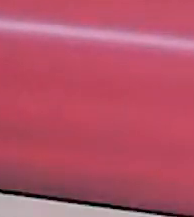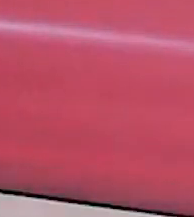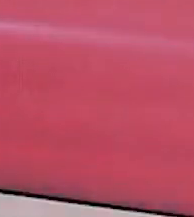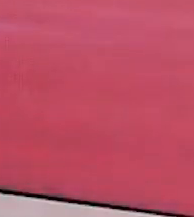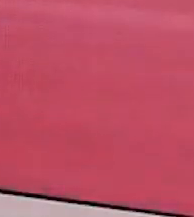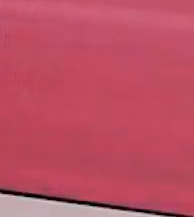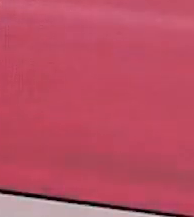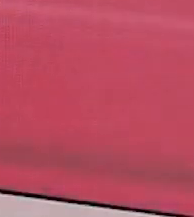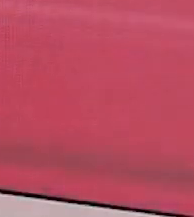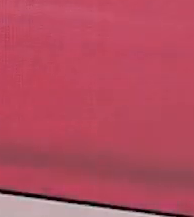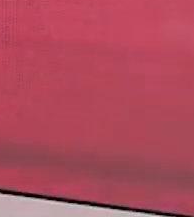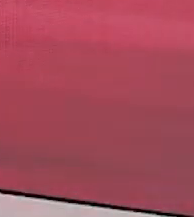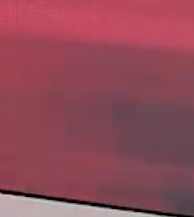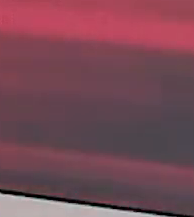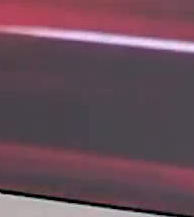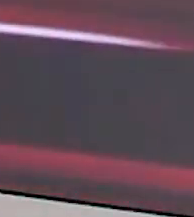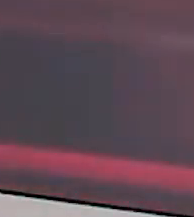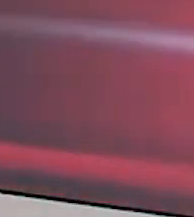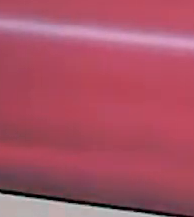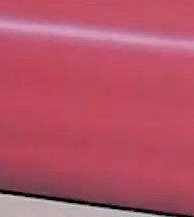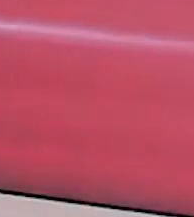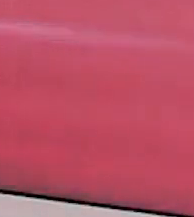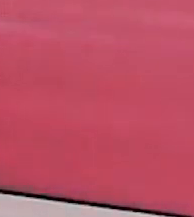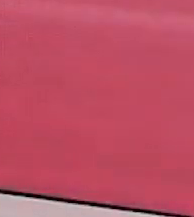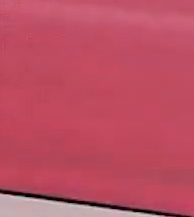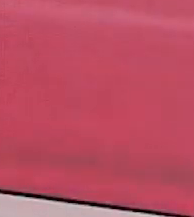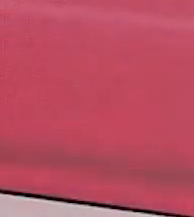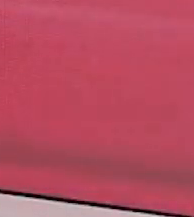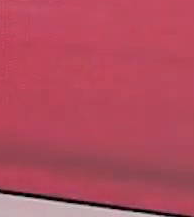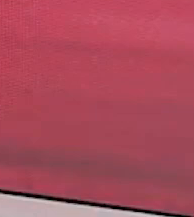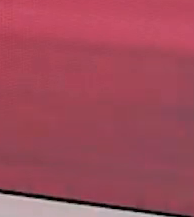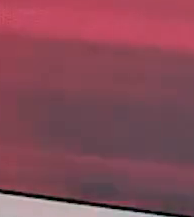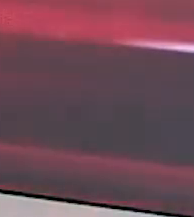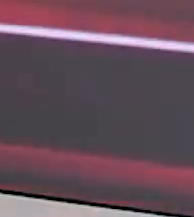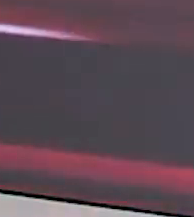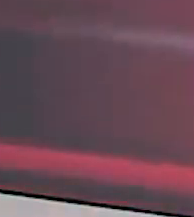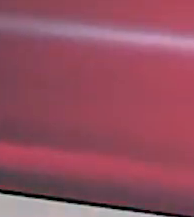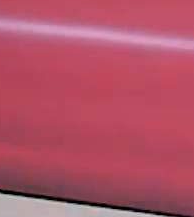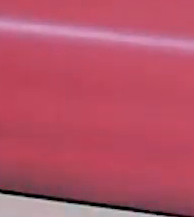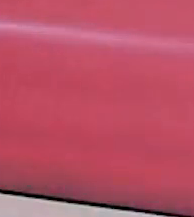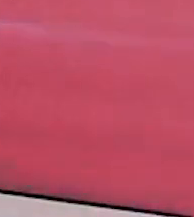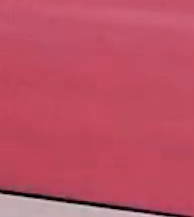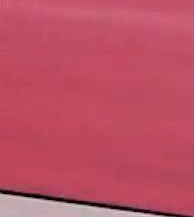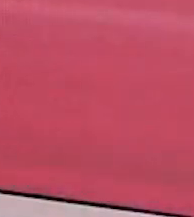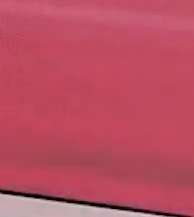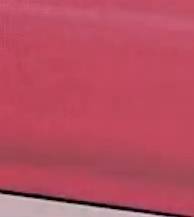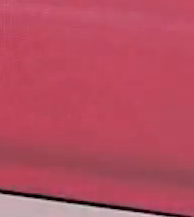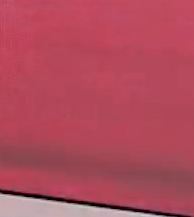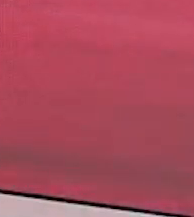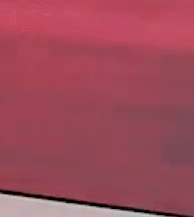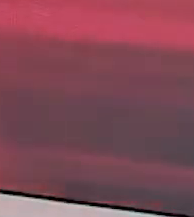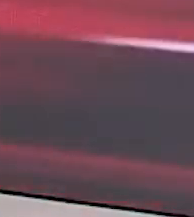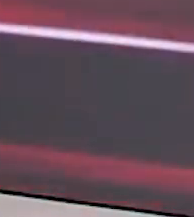Mga kapuso, para una ka sa mga balita, mag-subscribe sa GMA Integrated News sa YouTube. Sa mga kapuso abroad,